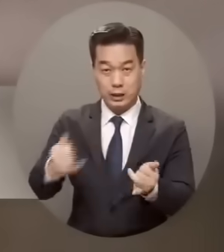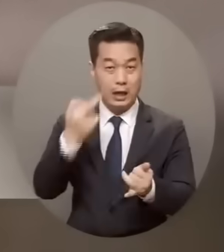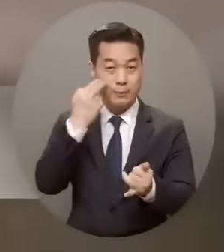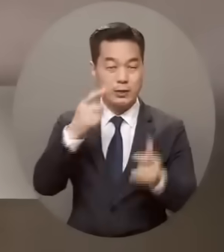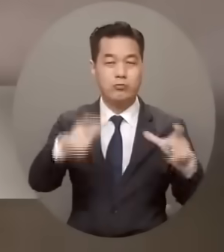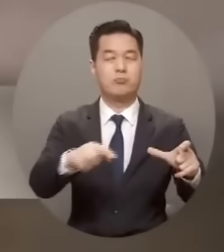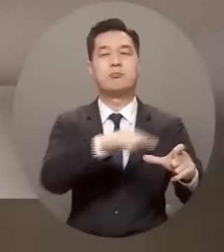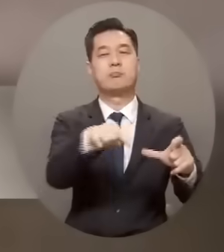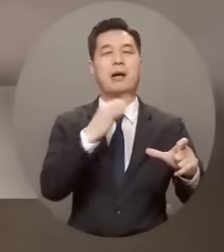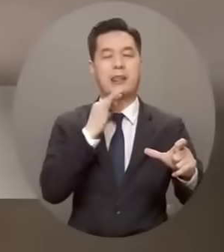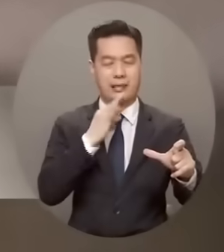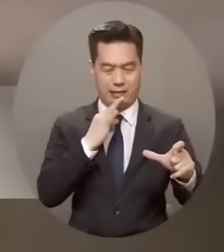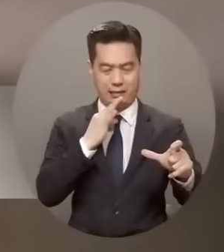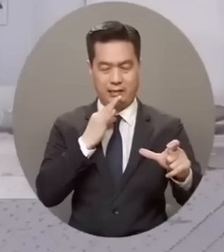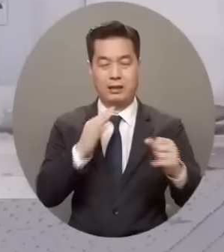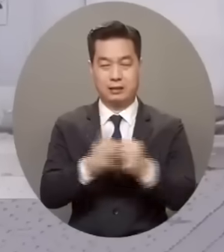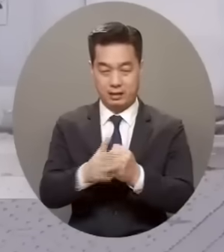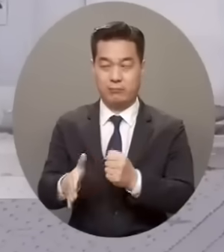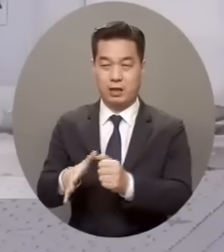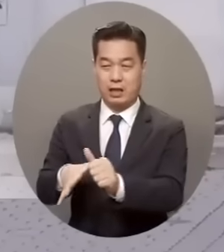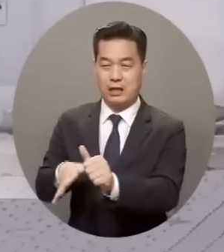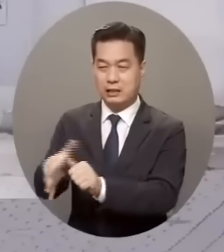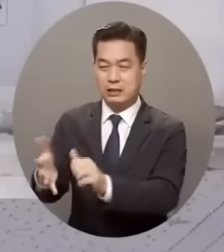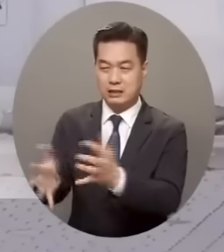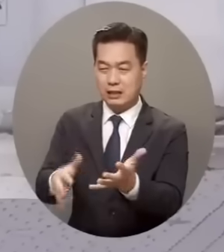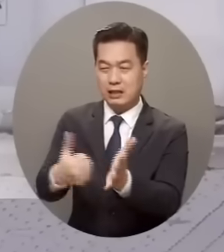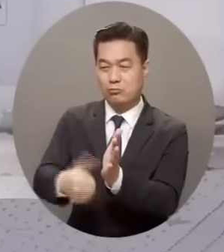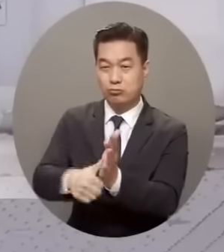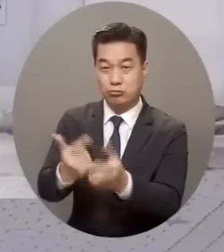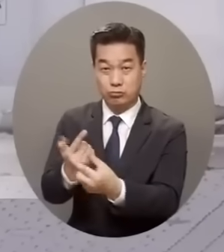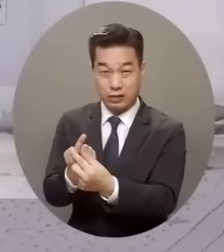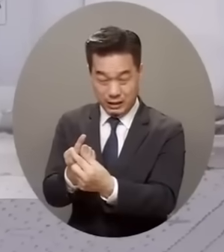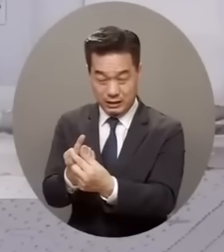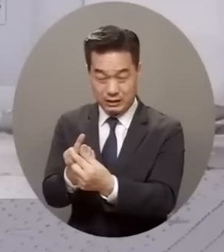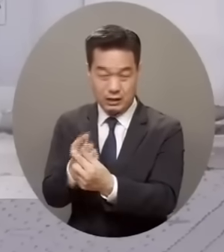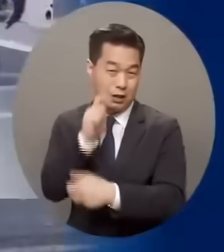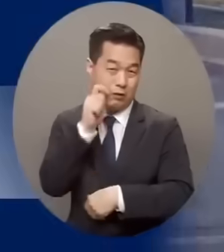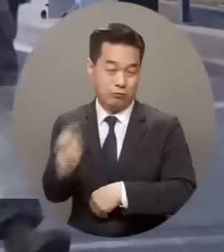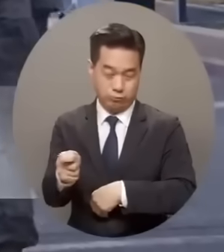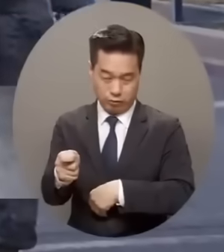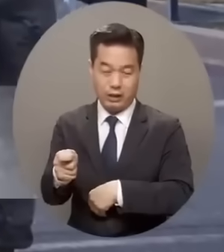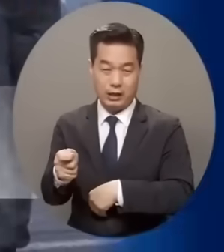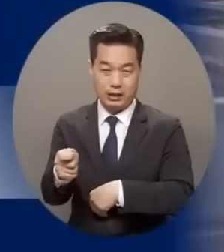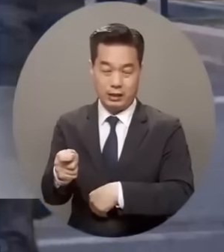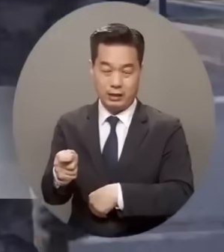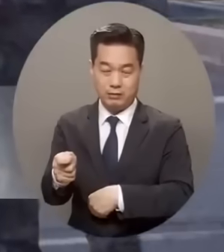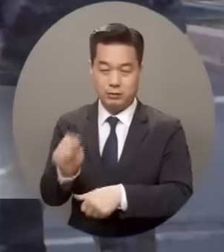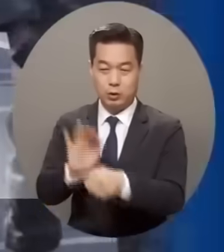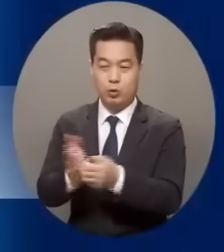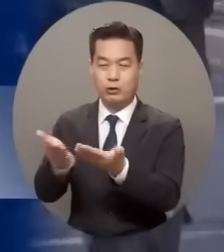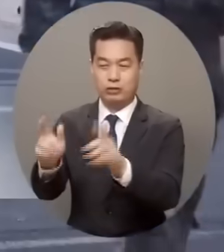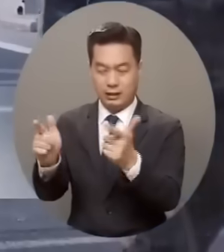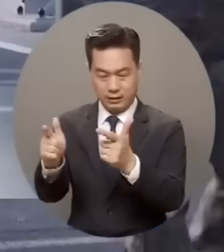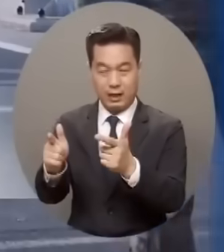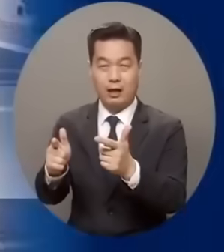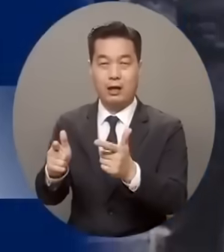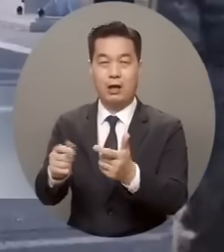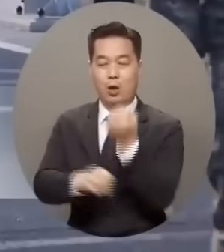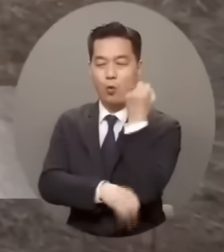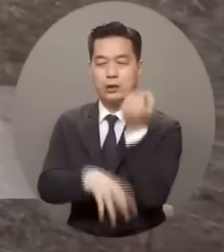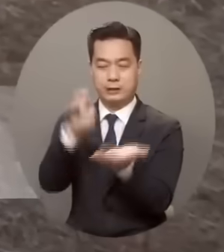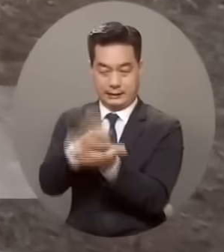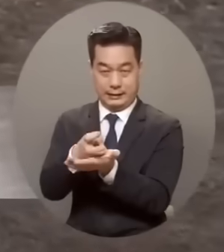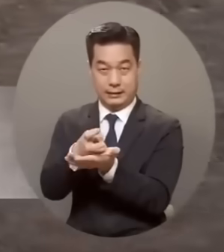한정해 살상무기를 우크라이나에 제공하지 않는다는 원칙을 지키면서도 실질적으로